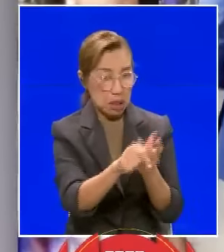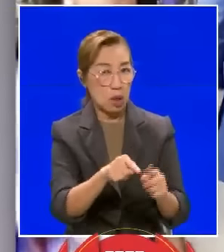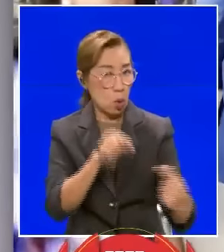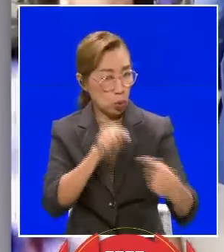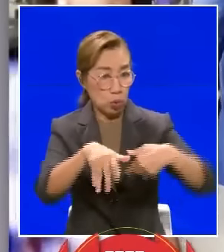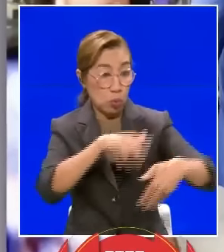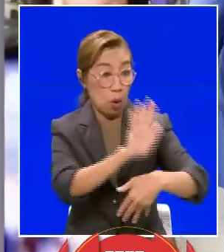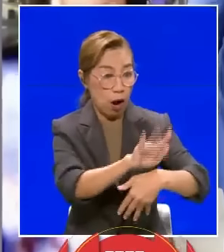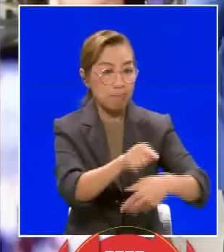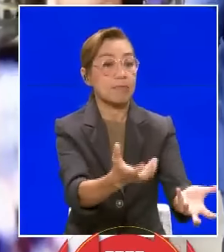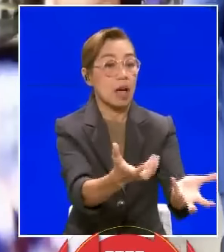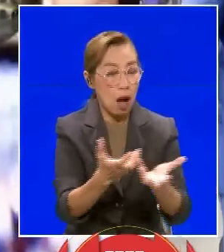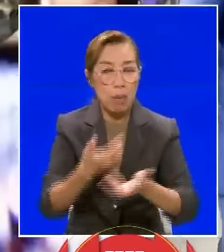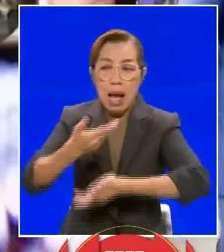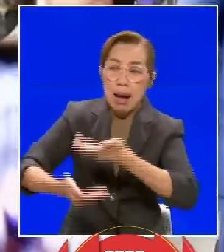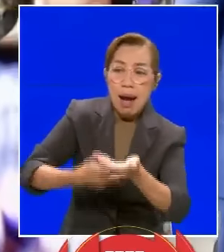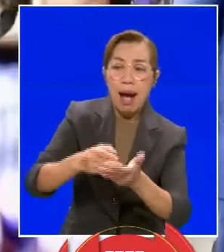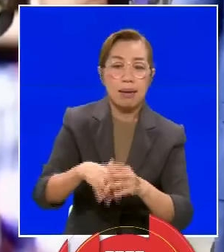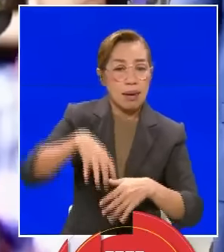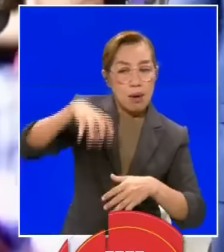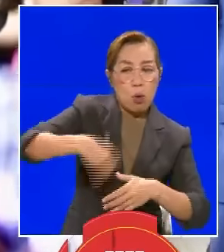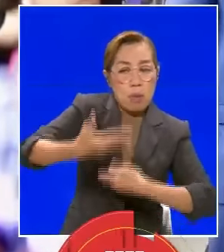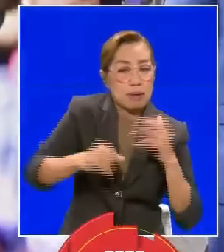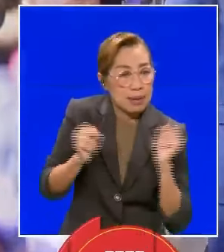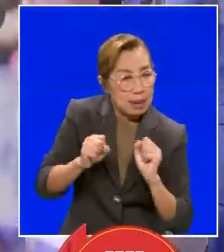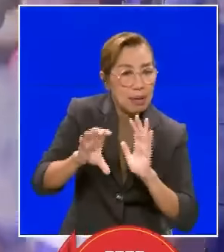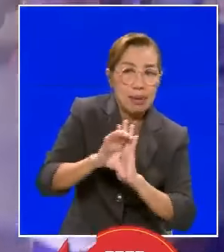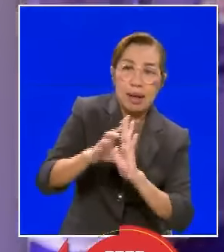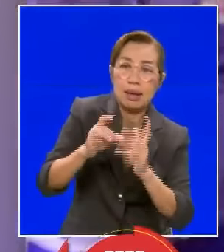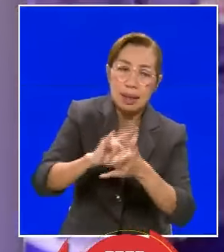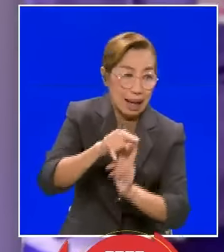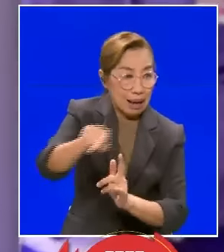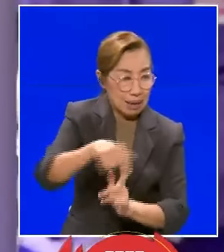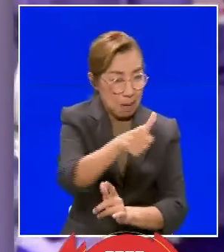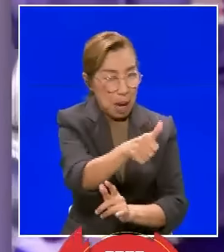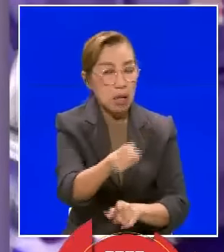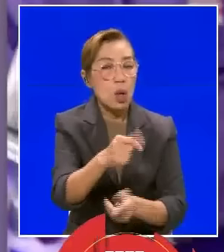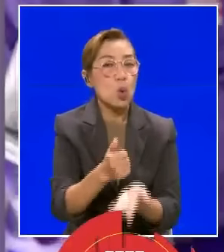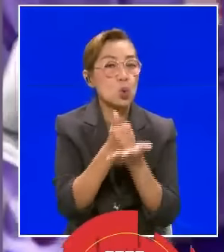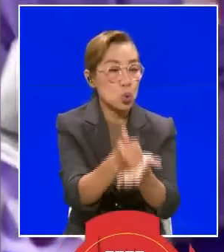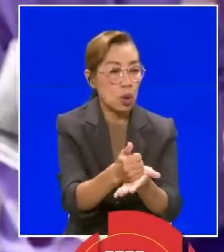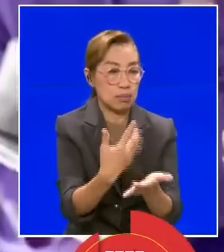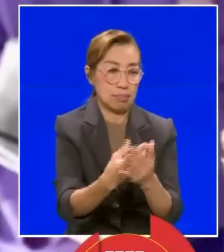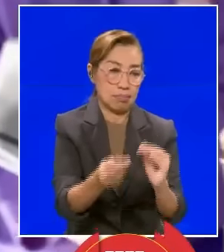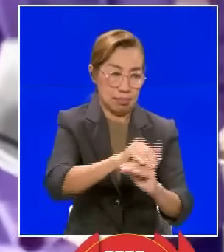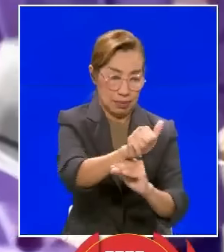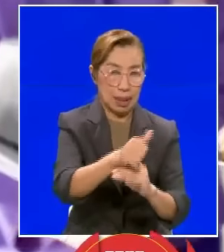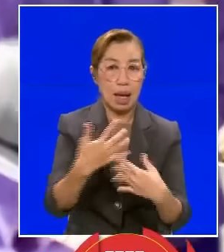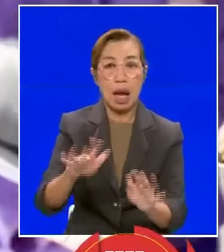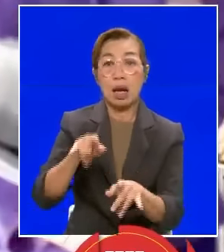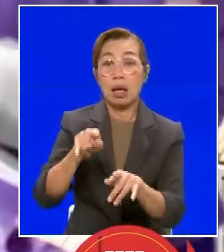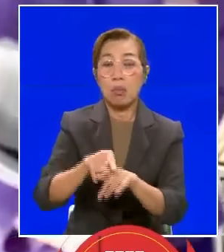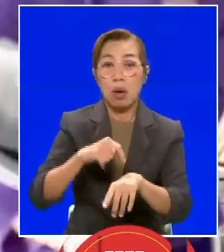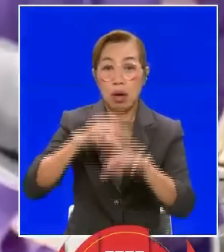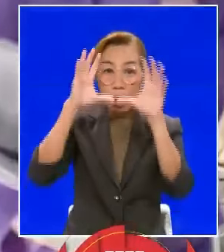จะได้เป็นการช่วยเหลือผู้ผลิตด้วยพอประมาณ5 ทุ่มครึ่งนายกก็เดินทางนะครับจากท่าอากาศยานสุวรรณภูมิไปกรุงปารีสของฝ